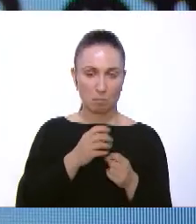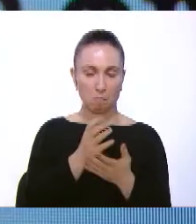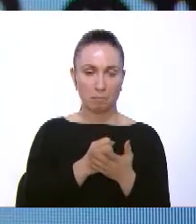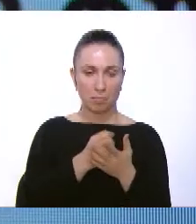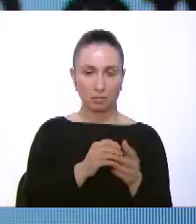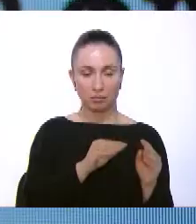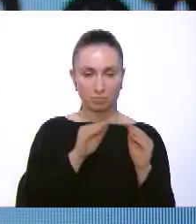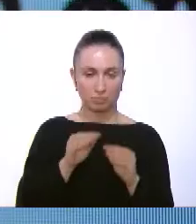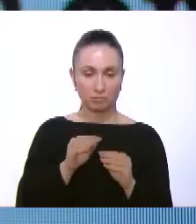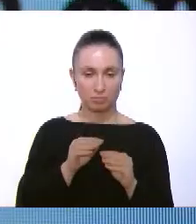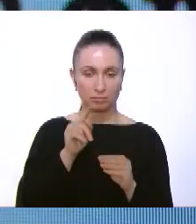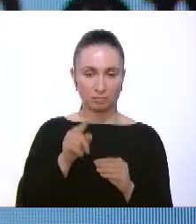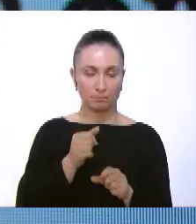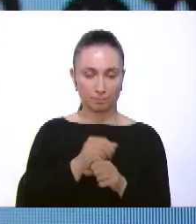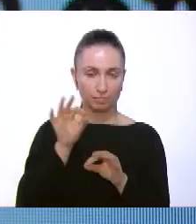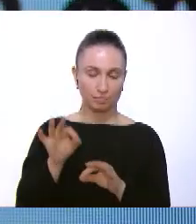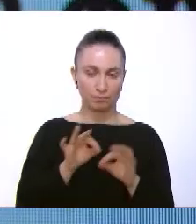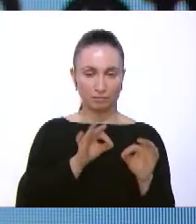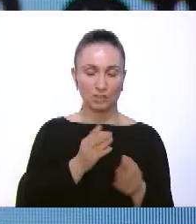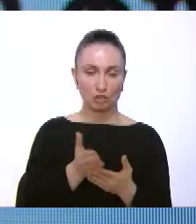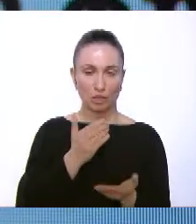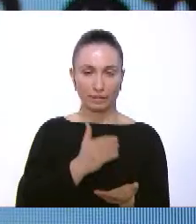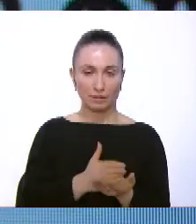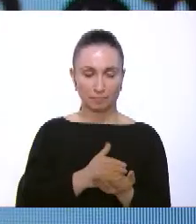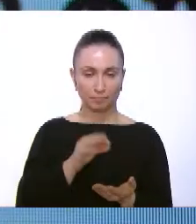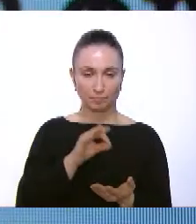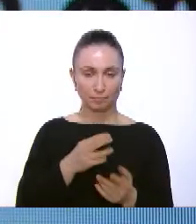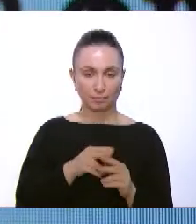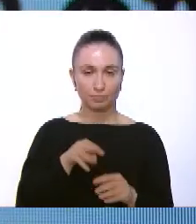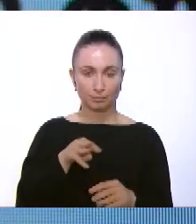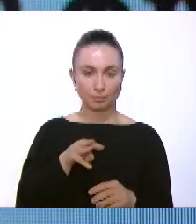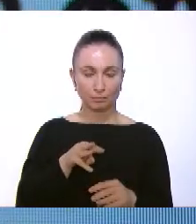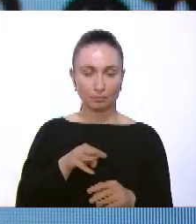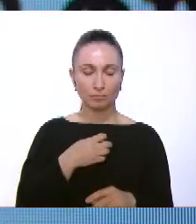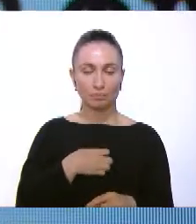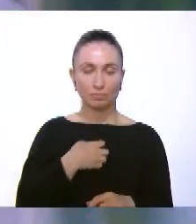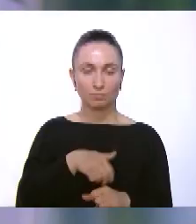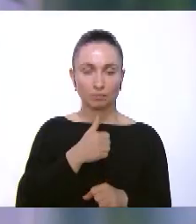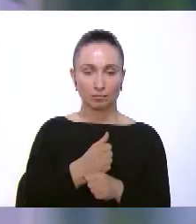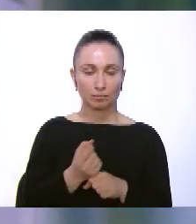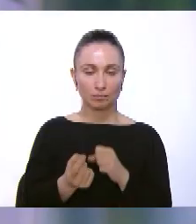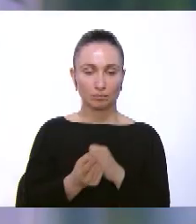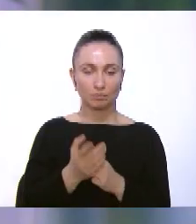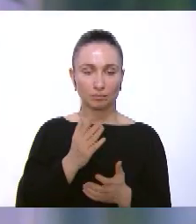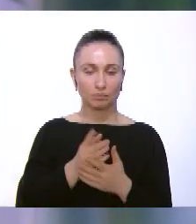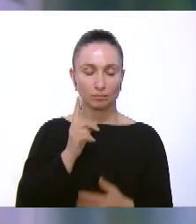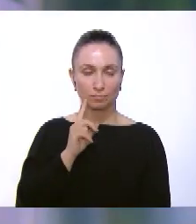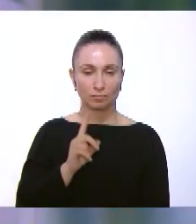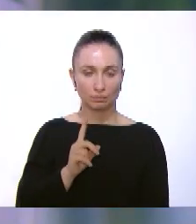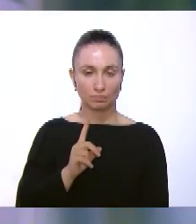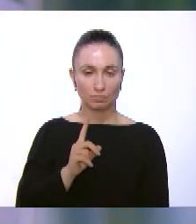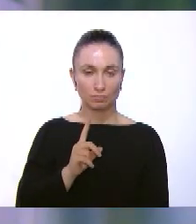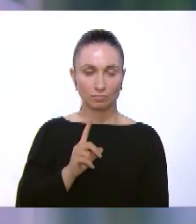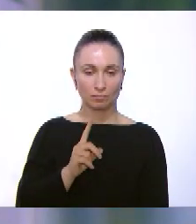ბაზიდან, ინტერპრეტაცია ხდება შედეგების. ამ მეთოდის უპირატესობა გამოიხატება იმაში,